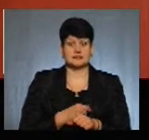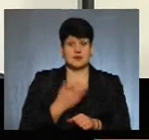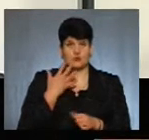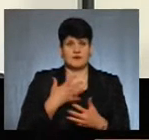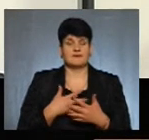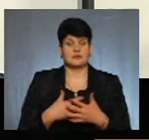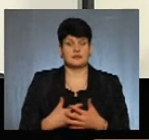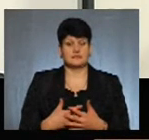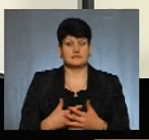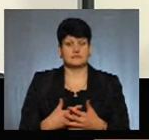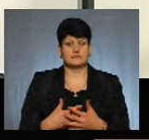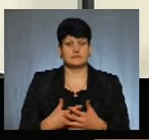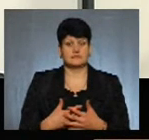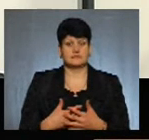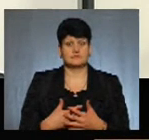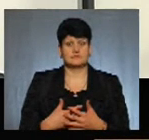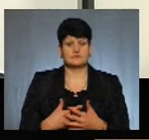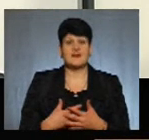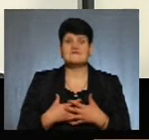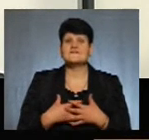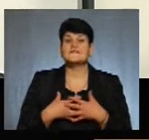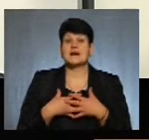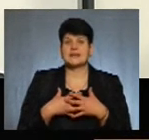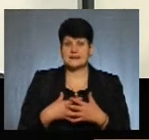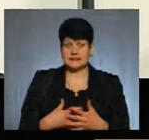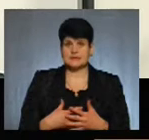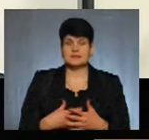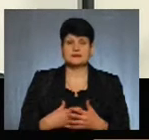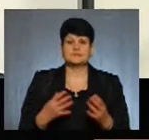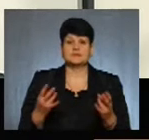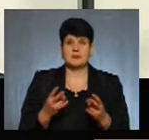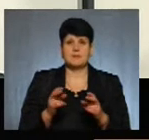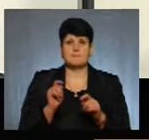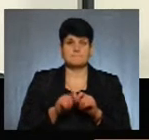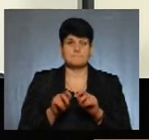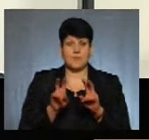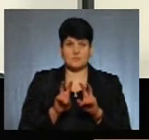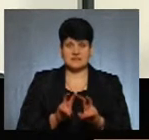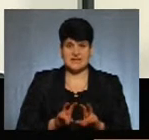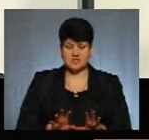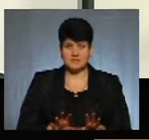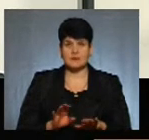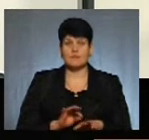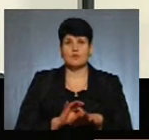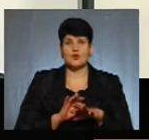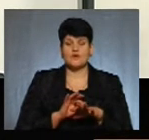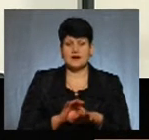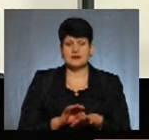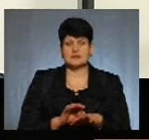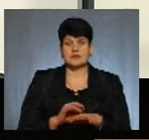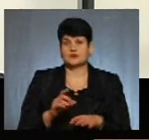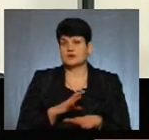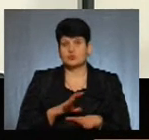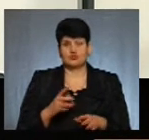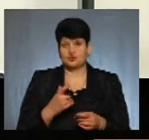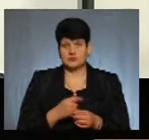вагітності? Ну, перш за все, як вагітні, то, звичайно, треба обстежитися і провести, якщо не